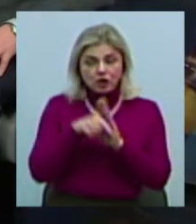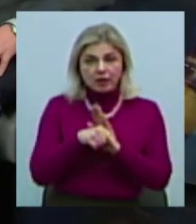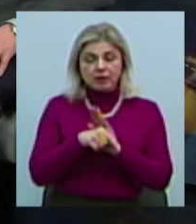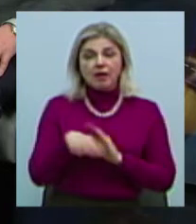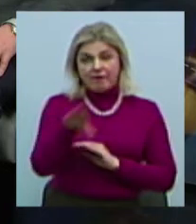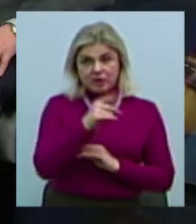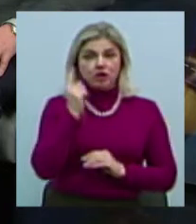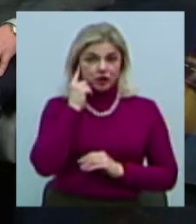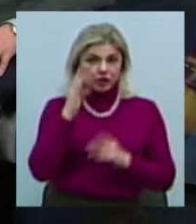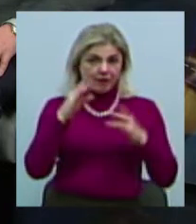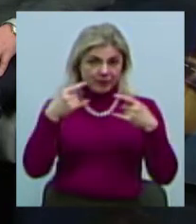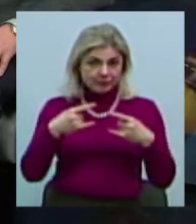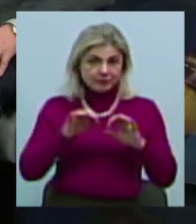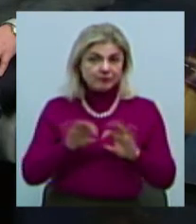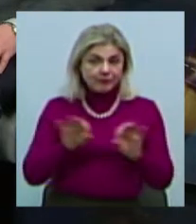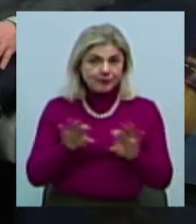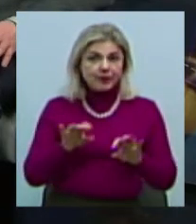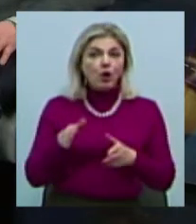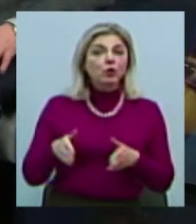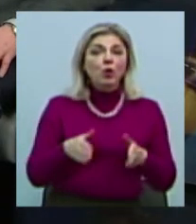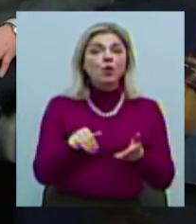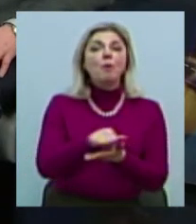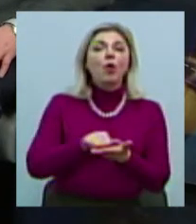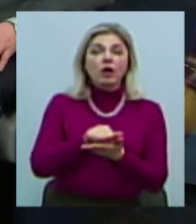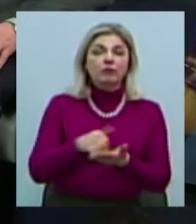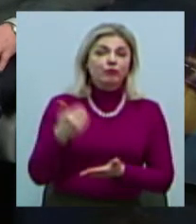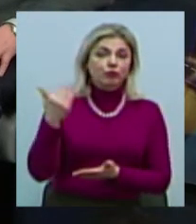этом. Дорожное покрытие принадлежит службе